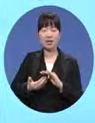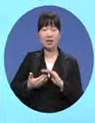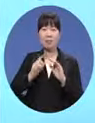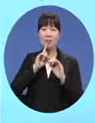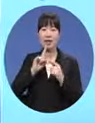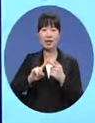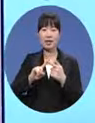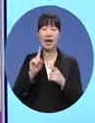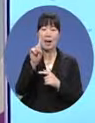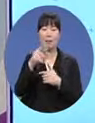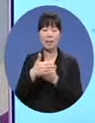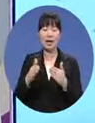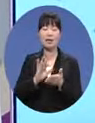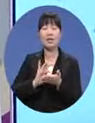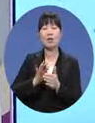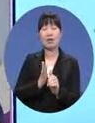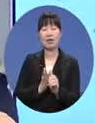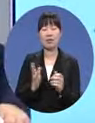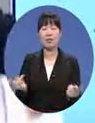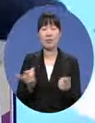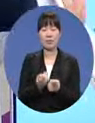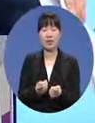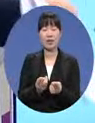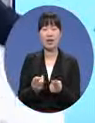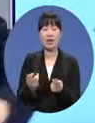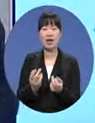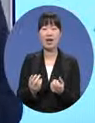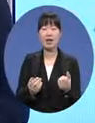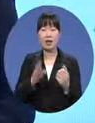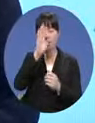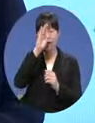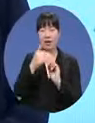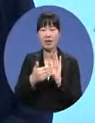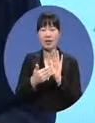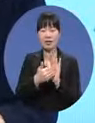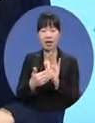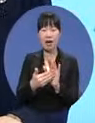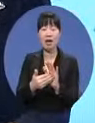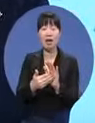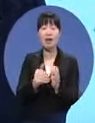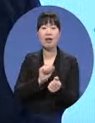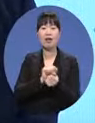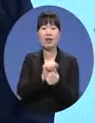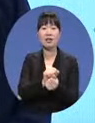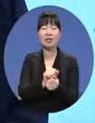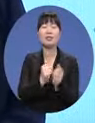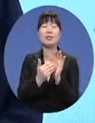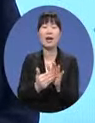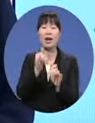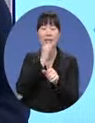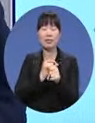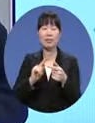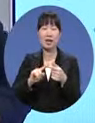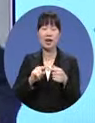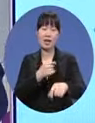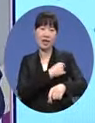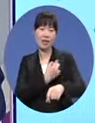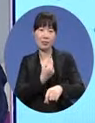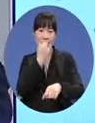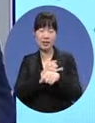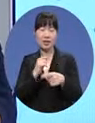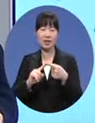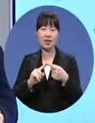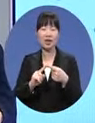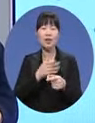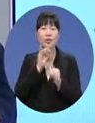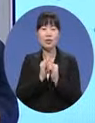그러냐 면역력이 높아져요. 서로가. 여기 겨드랑이에서 나는 냄새가 면역력을 엄청 높여요. 남자 여자. 그래서 노인애들도 둘이